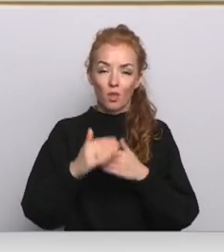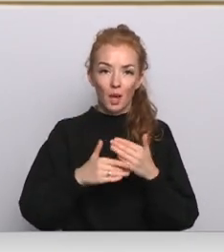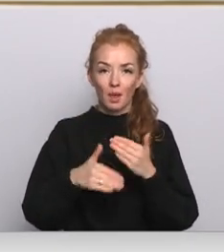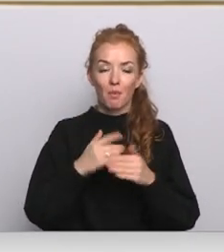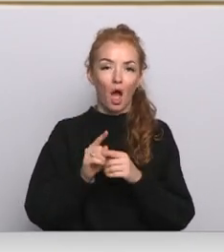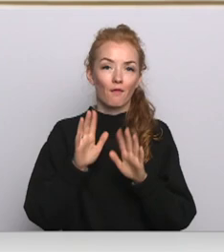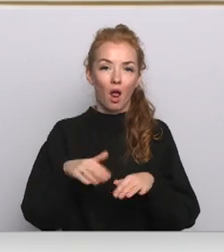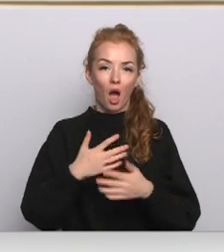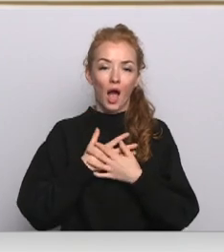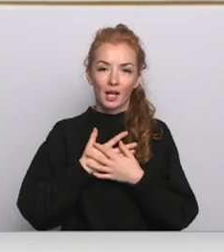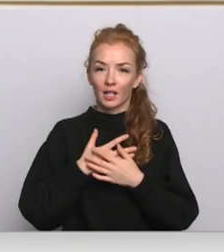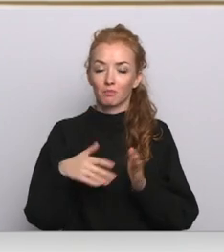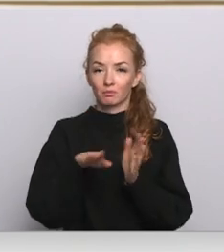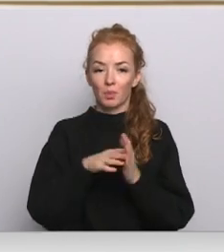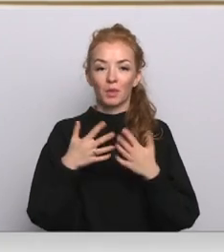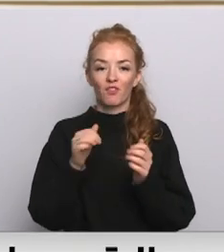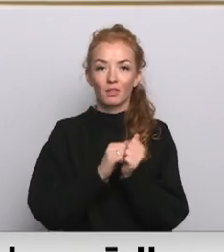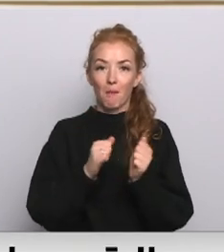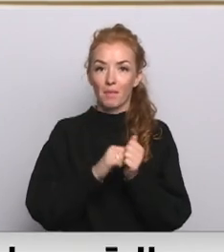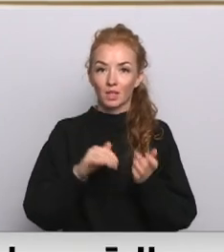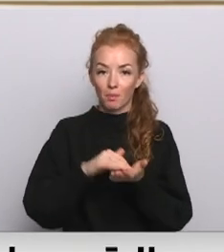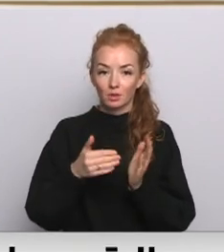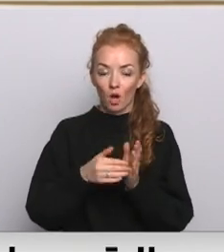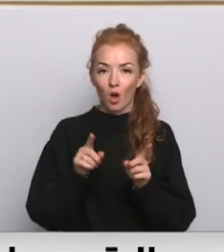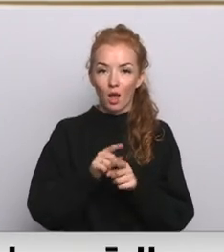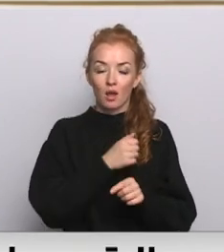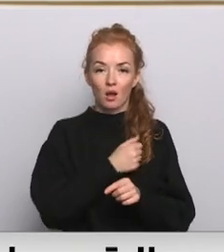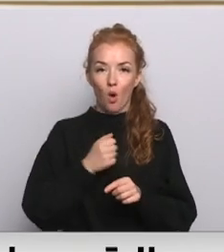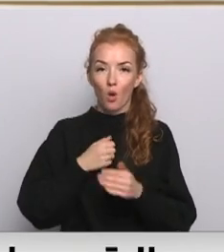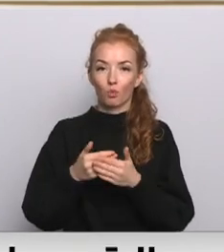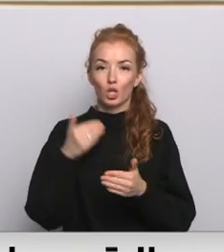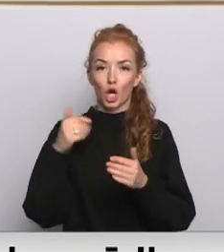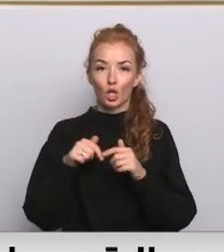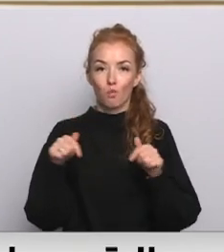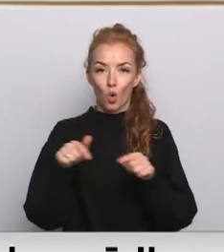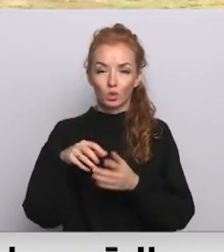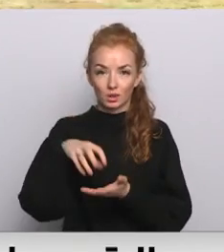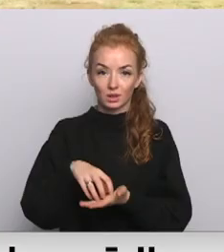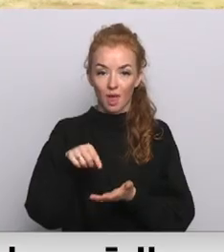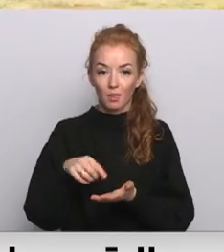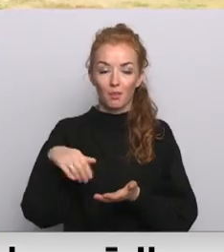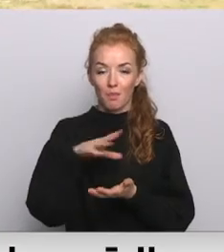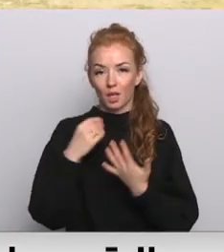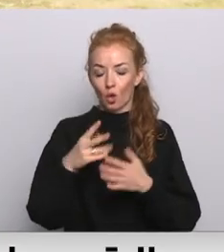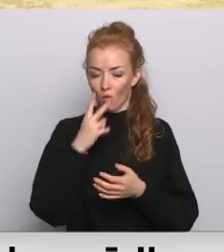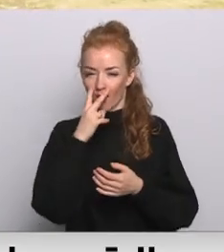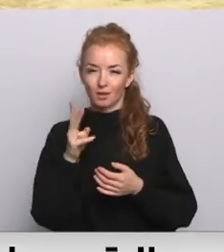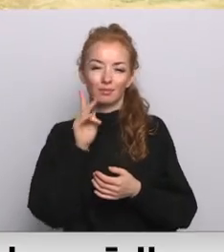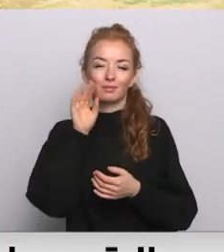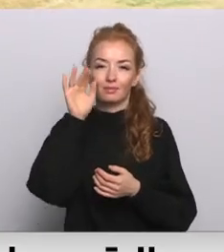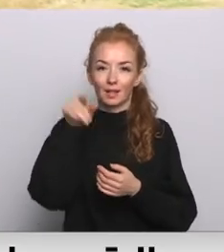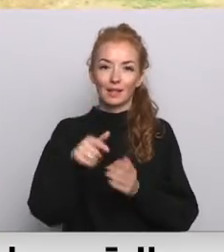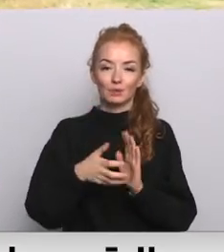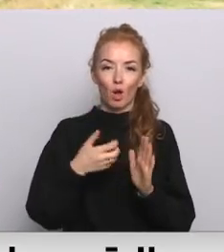darbošanos, brīvdabas apstākļos. Arī šo kaujas priekšposteni jau šobrīd mēs vīzijās redzam, kad mēs viņu